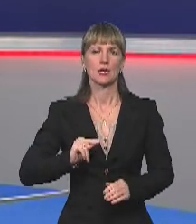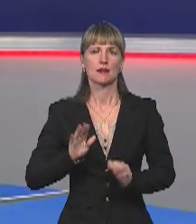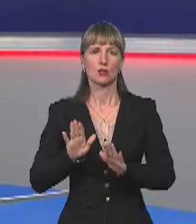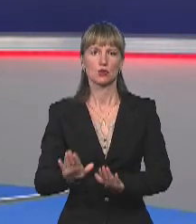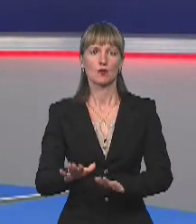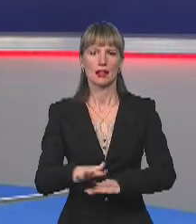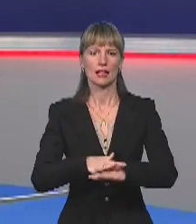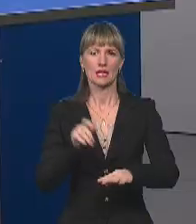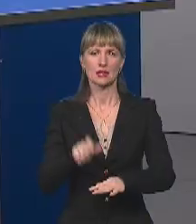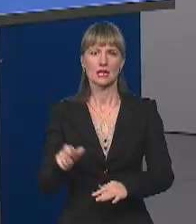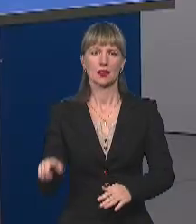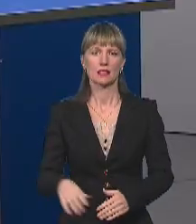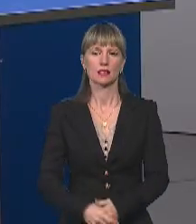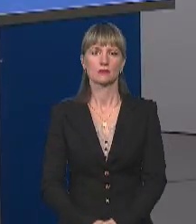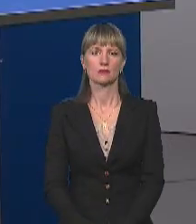працевлаштування населення.